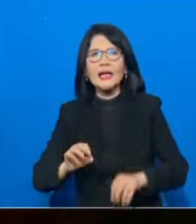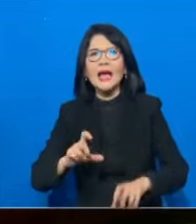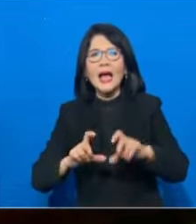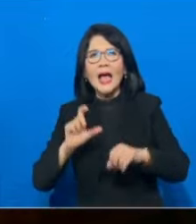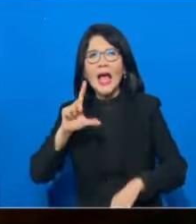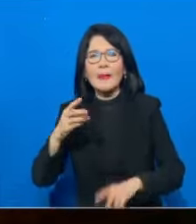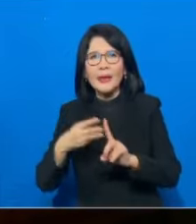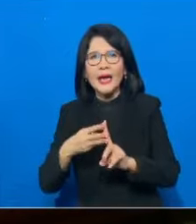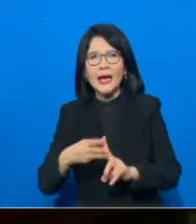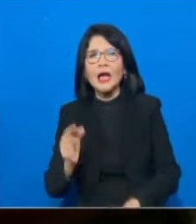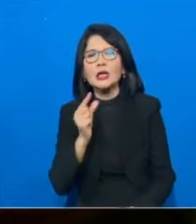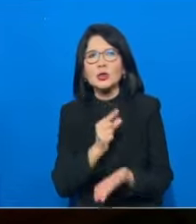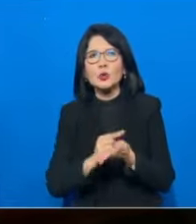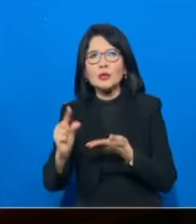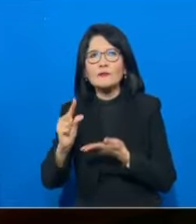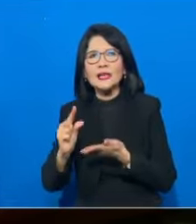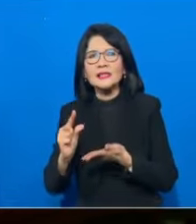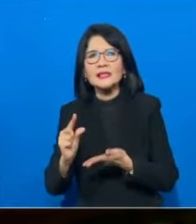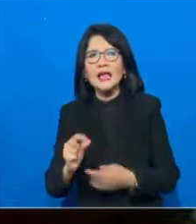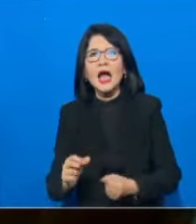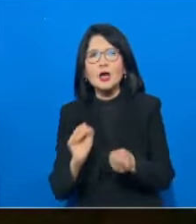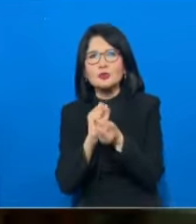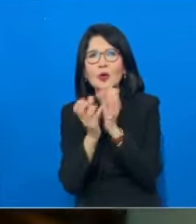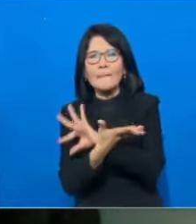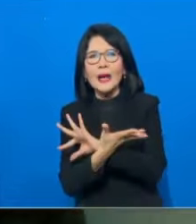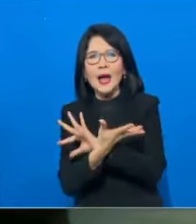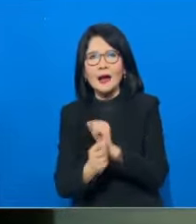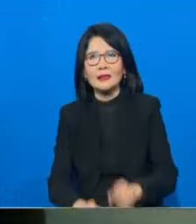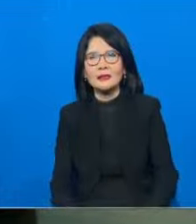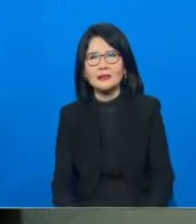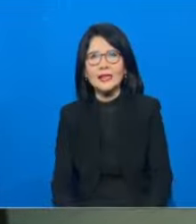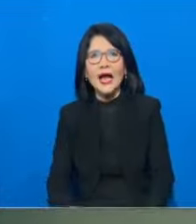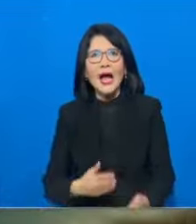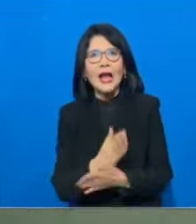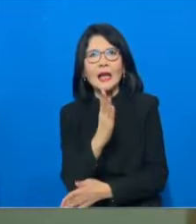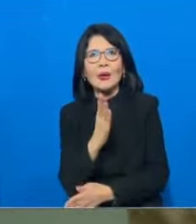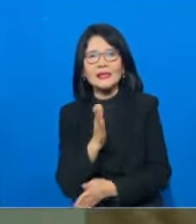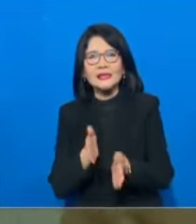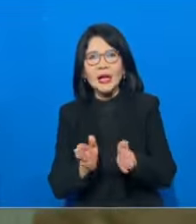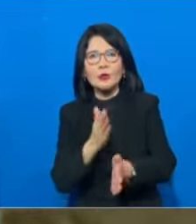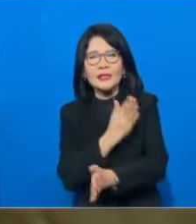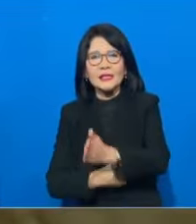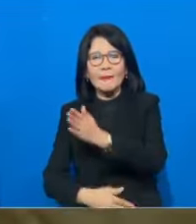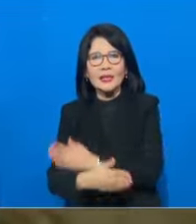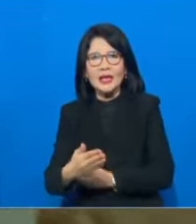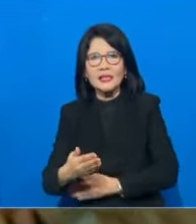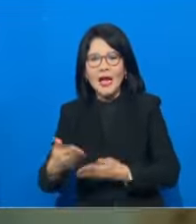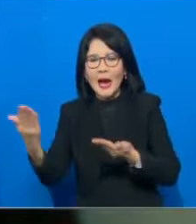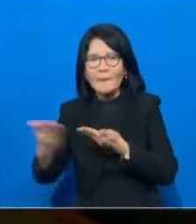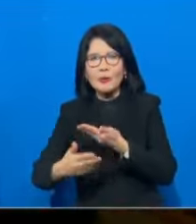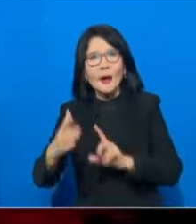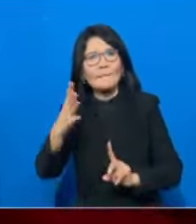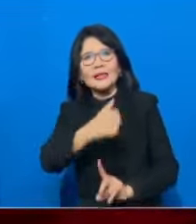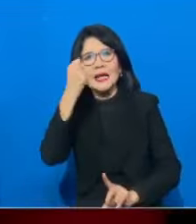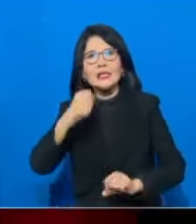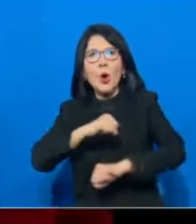ilmu pendidikan universitas negeri Surabaya beberapa tahun silam melalui jalur disabilitas dengan melampirkan prestasi